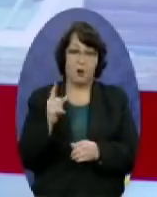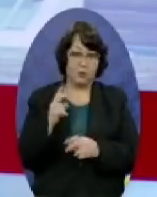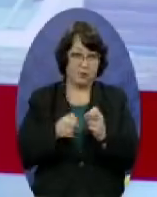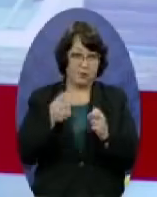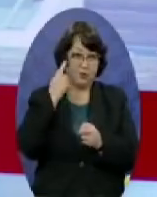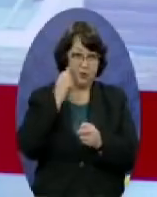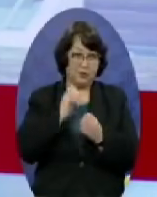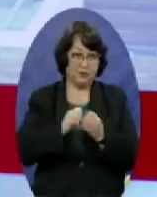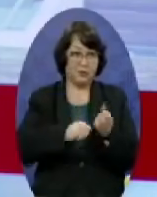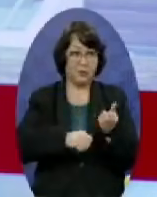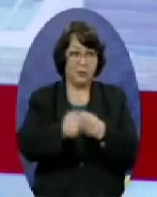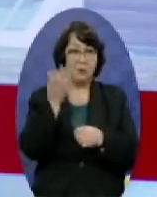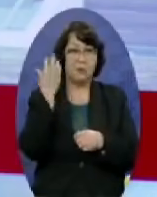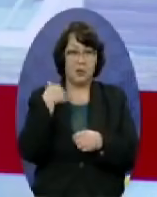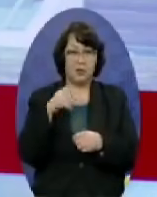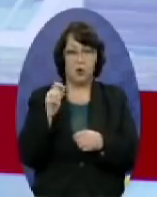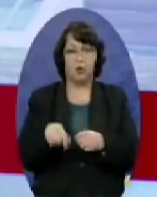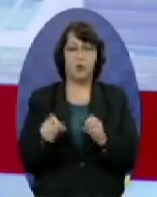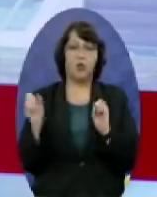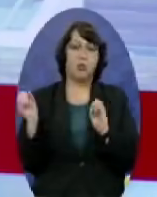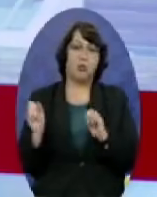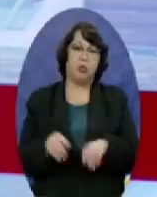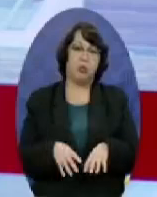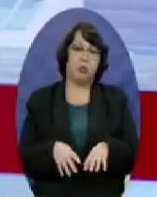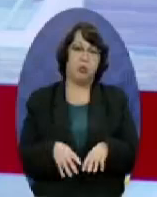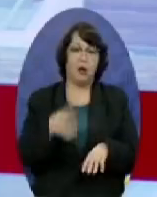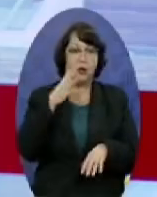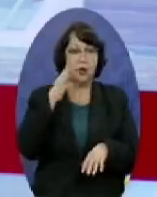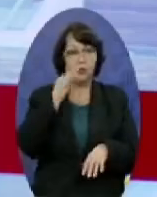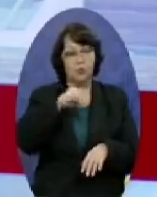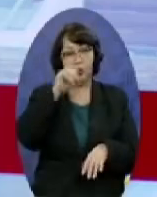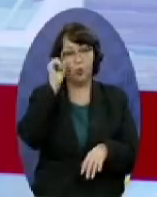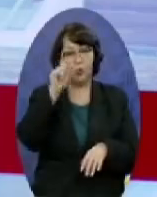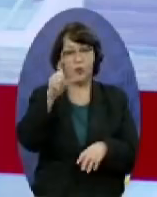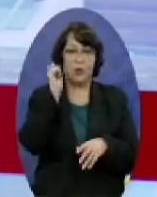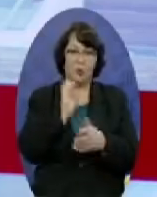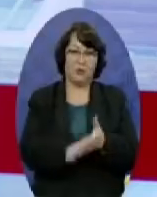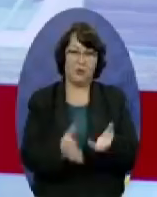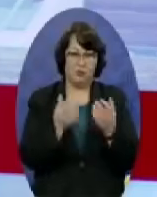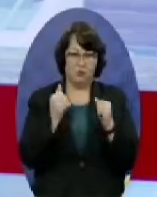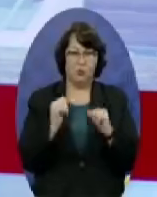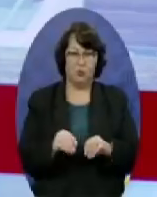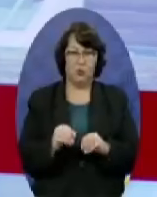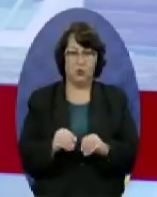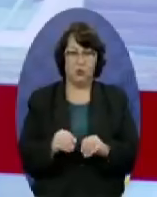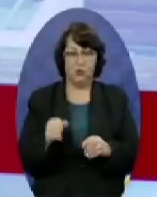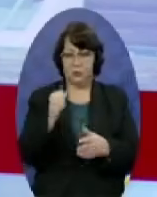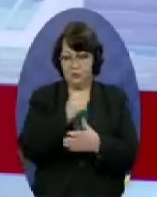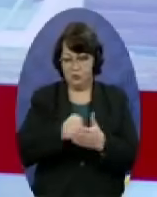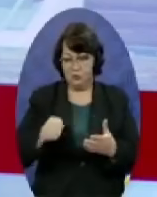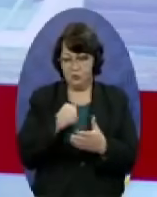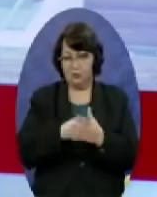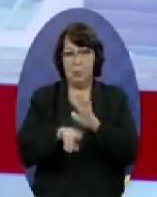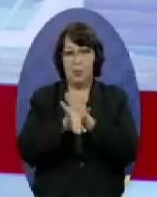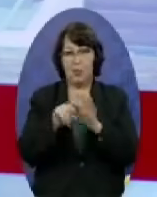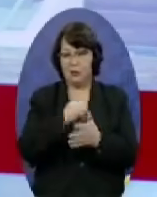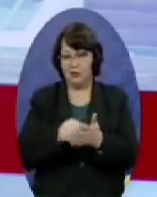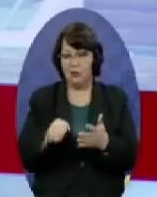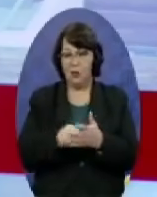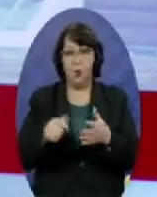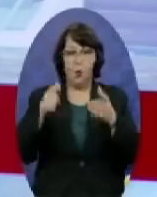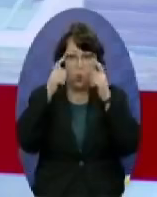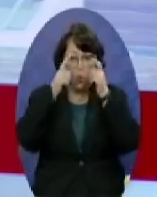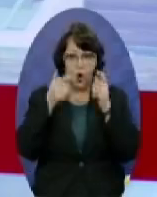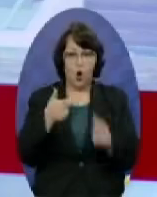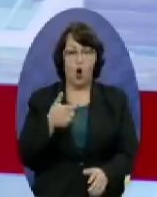хийж байсан түүхийд малчны хотод хаягдж гаднаас вэд үнэтэй бүтээгдэхүүн худалдан авч байна. Нядлагааны газар дайвар бүтээгдэхүүн гэж ад үзэгдэг өхрийн